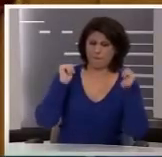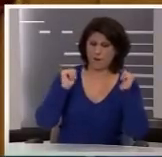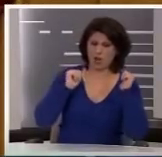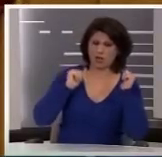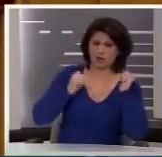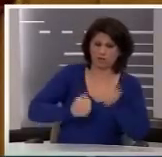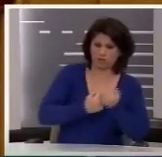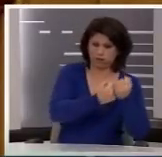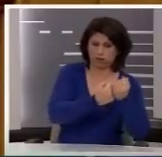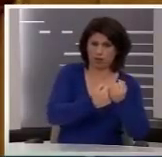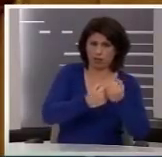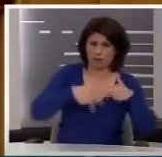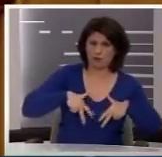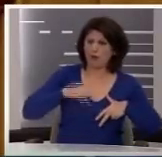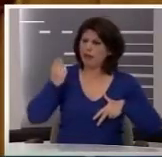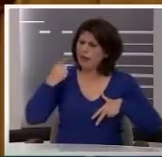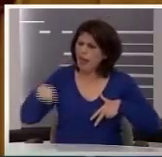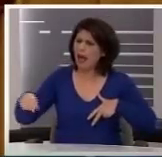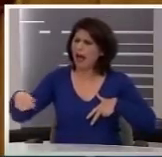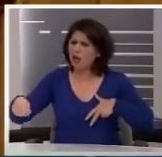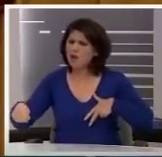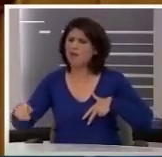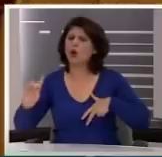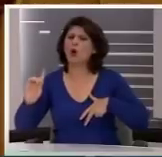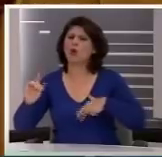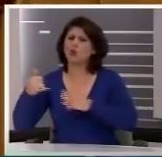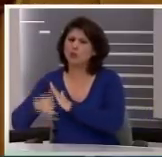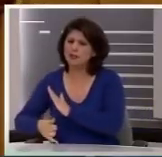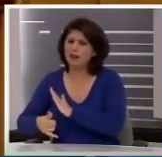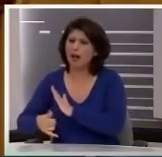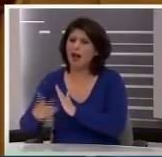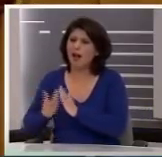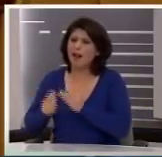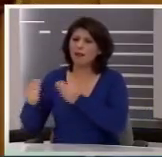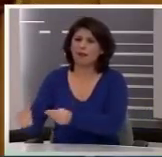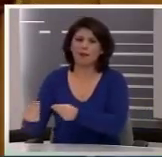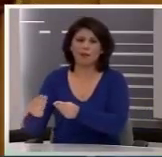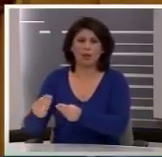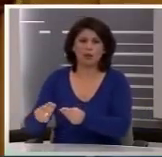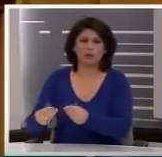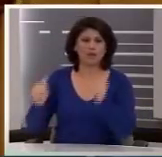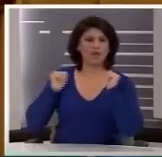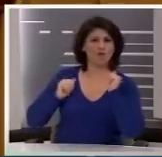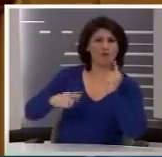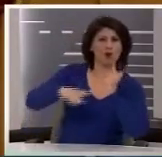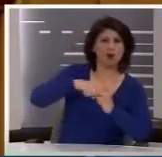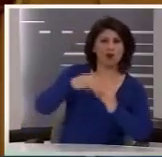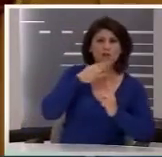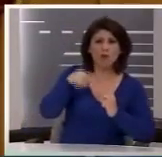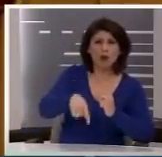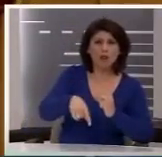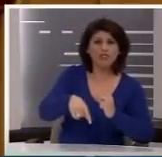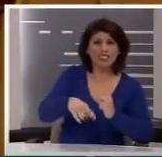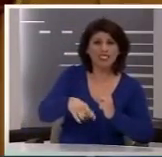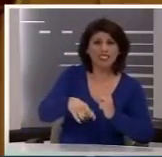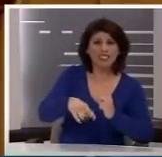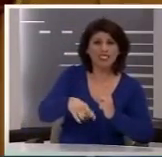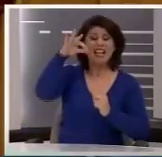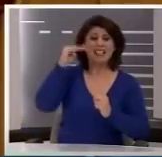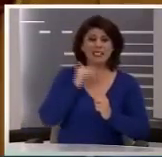ένα δικονομικό, όχι ουσιαστικό. Πλαίσιο απονομής δικαίω. Προνομιακό διότι είναι μόνο αυτή η εξαιρετική αρμοδιότητα